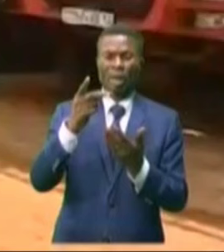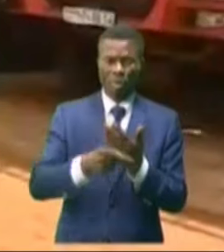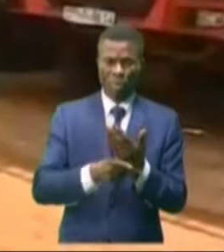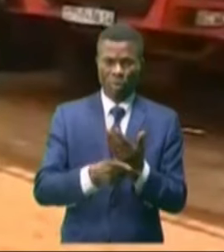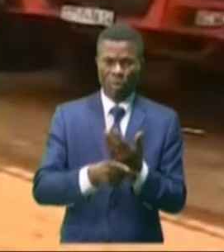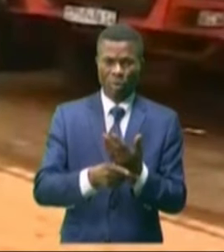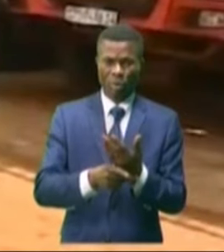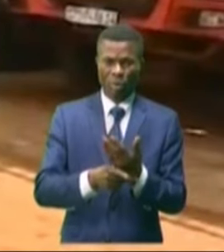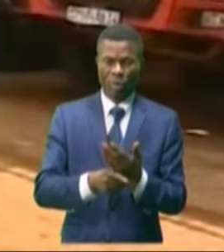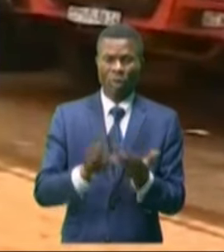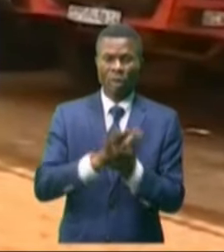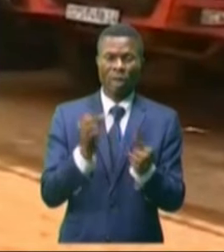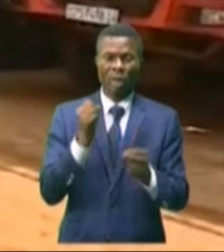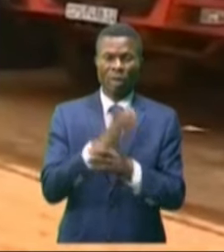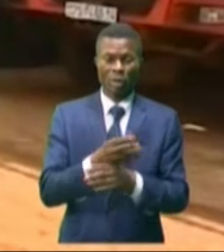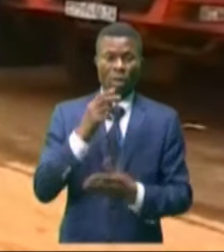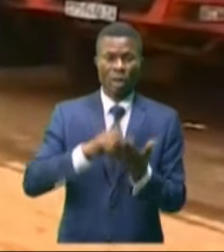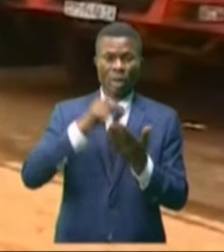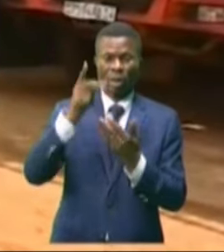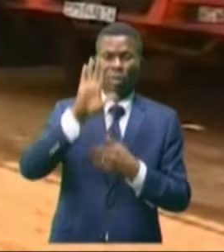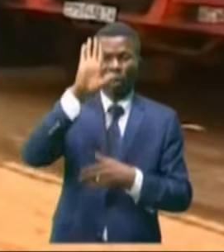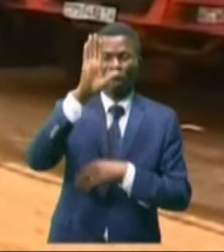la matérialisation de notre plan quinquennal